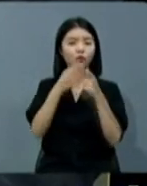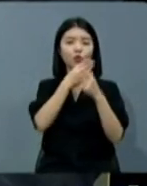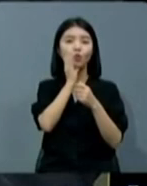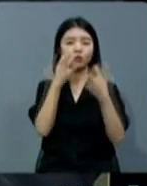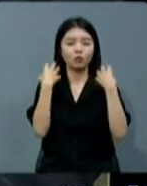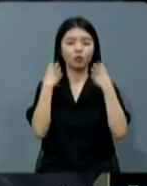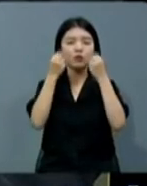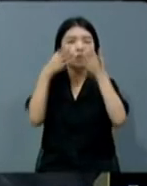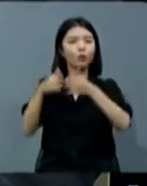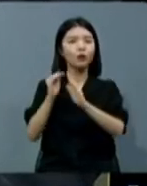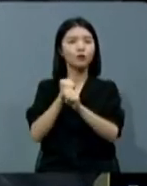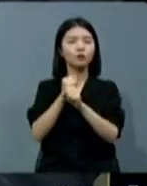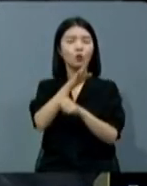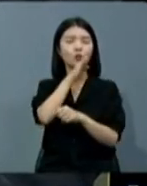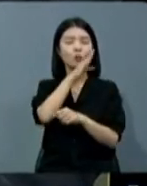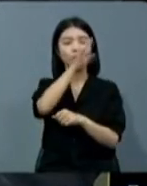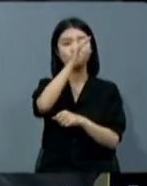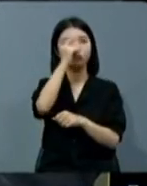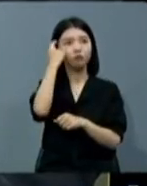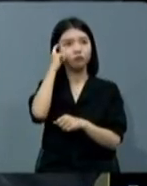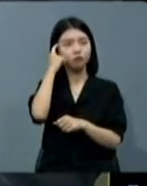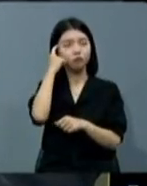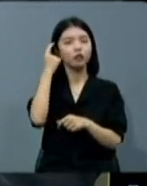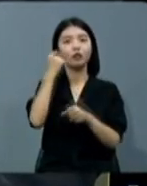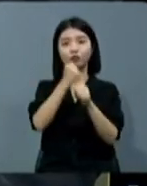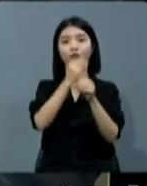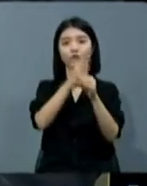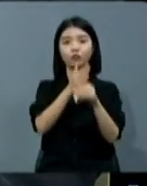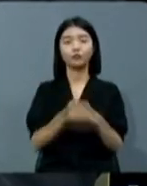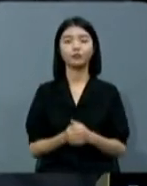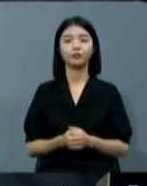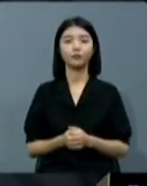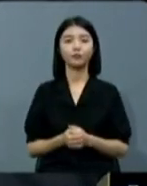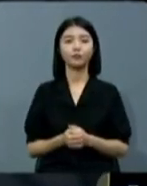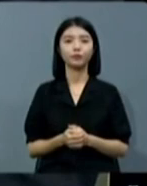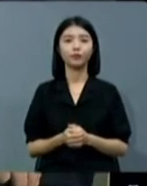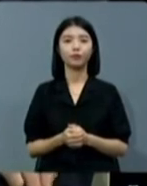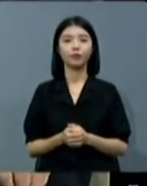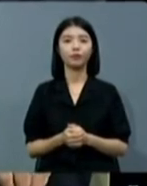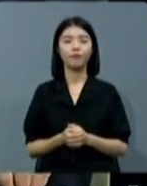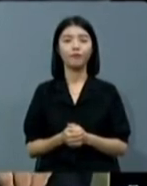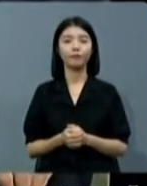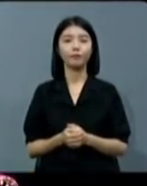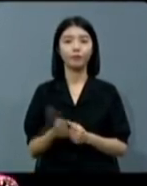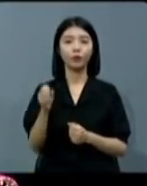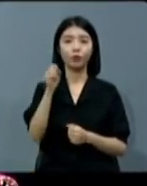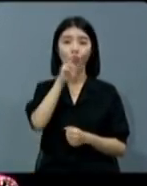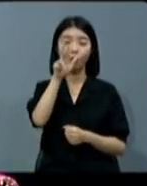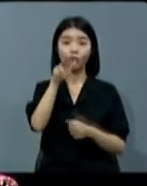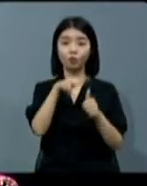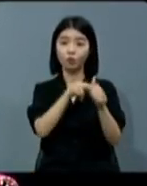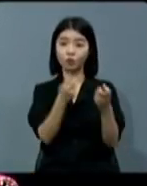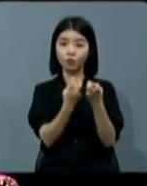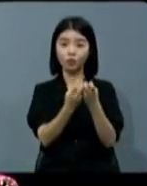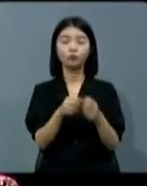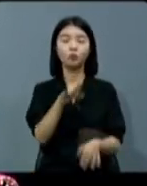신설해서 할지 저도 굉장히 긍정적으로 지금 검토하고 있는 중입니다. 예. 예. 원희룡 후보님은 어떻게 생각하십니까? 저는 매우 좋은